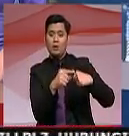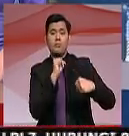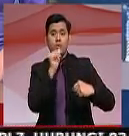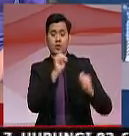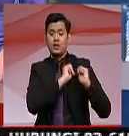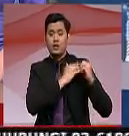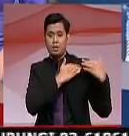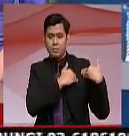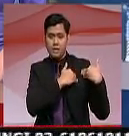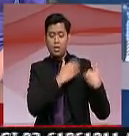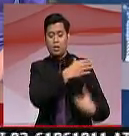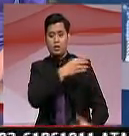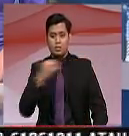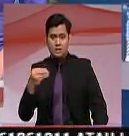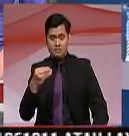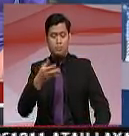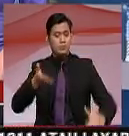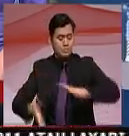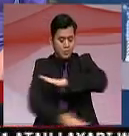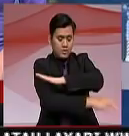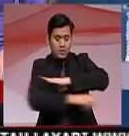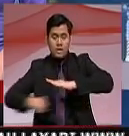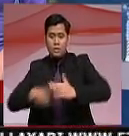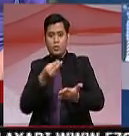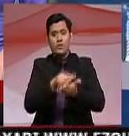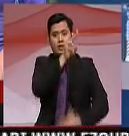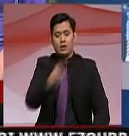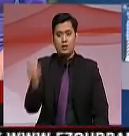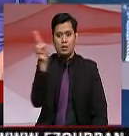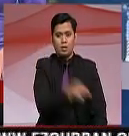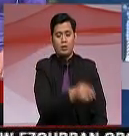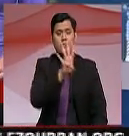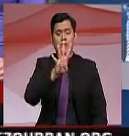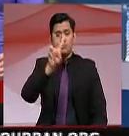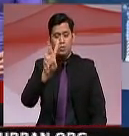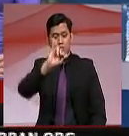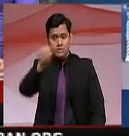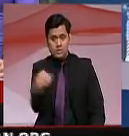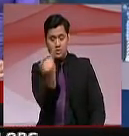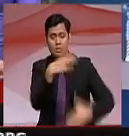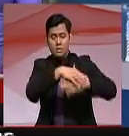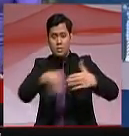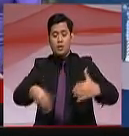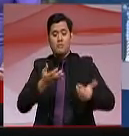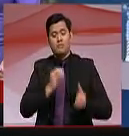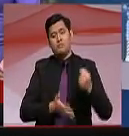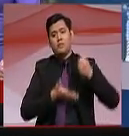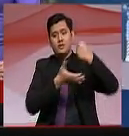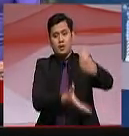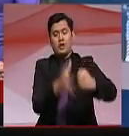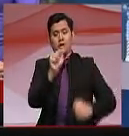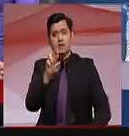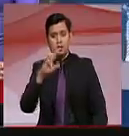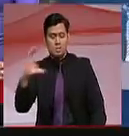pengubahan uang haram dan penyalahgunaan kedudukan melibatkan 42000000 Ringgit dana s.ars International segera berhak bagaimanapun